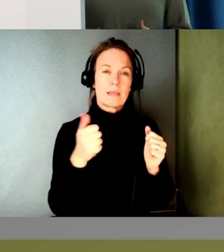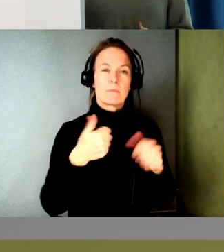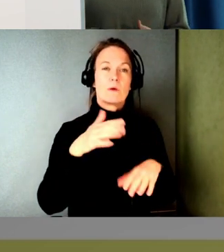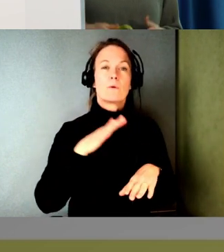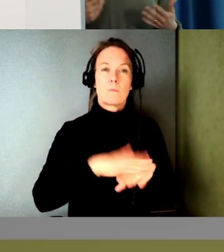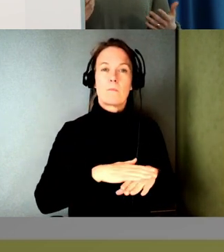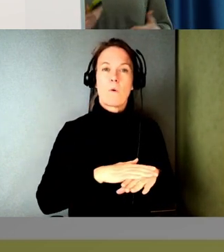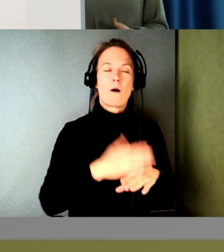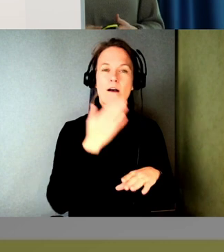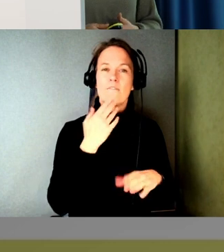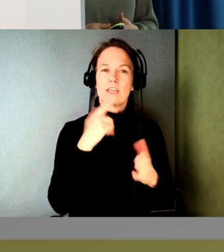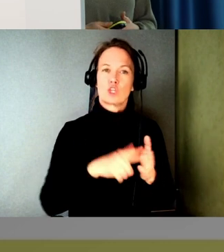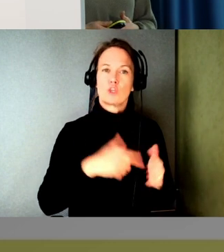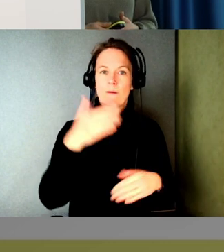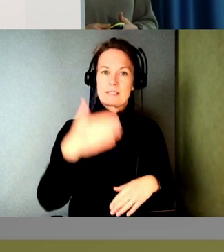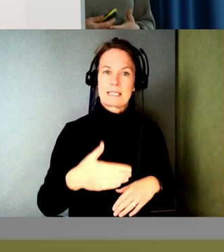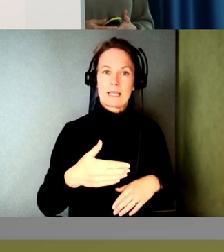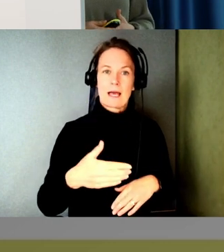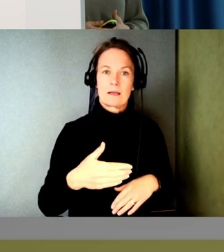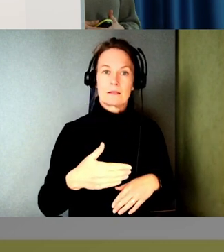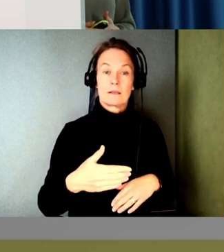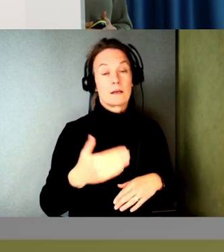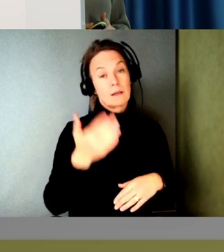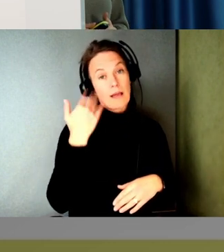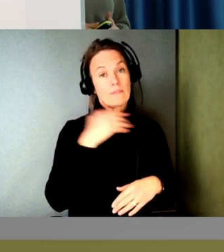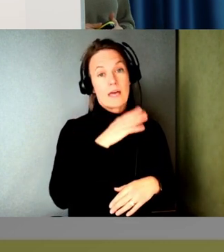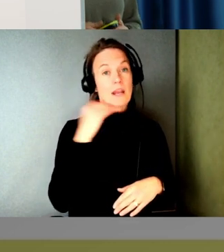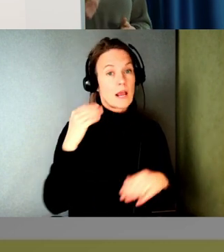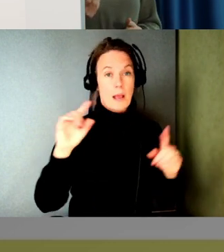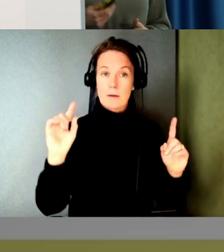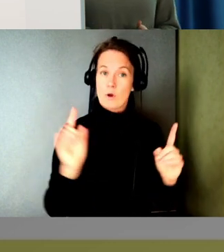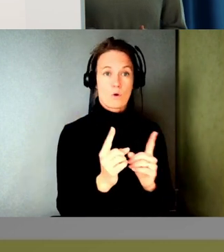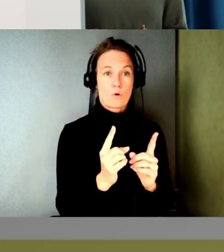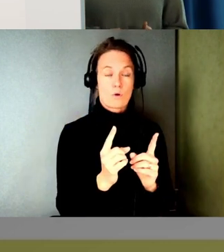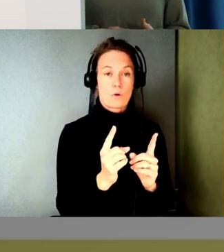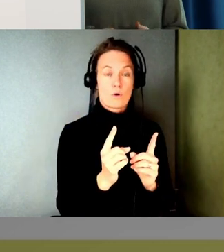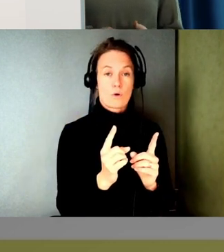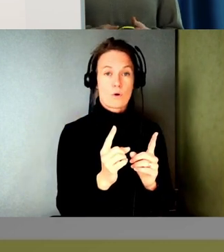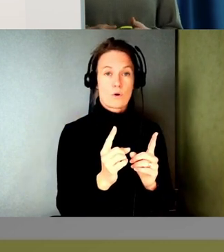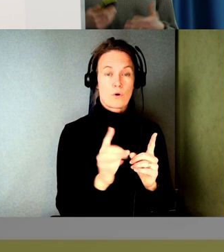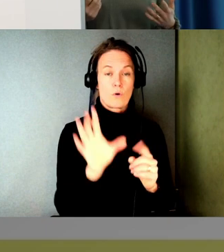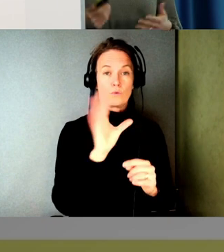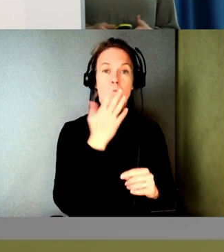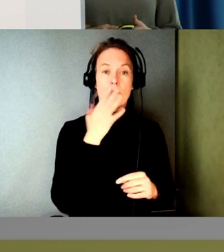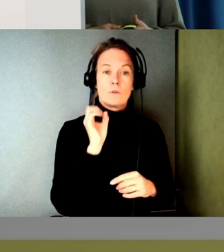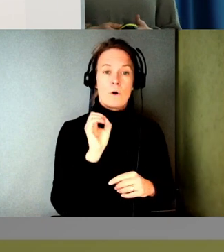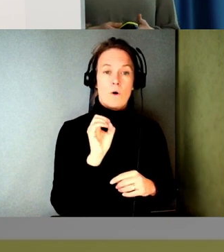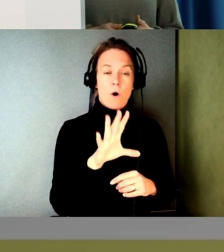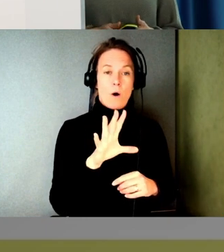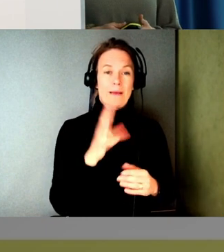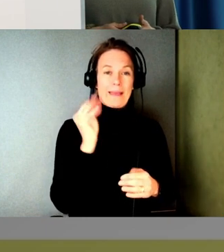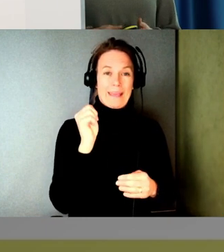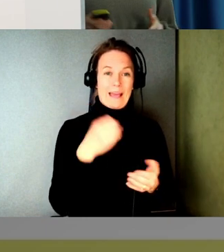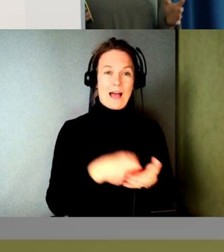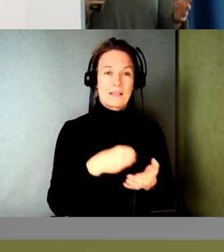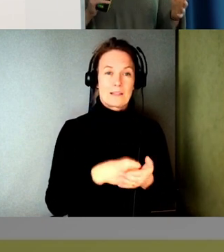lite på vad det är för typ av sida Eh det kan räcka med färre i vissa fall och jag tänker just när vi pratar om e-handel så är